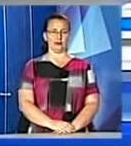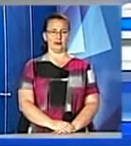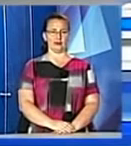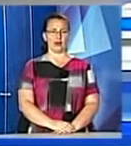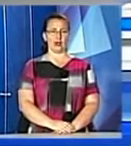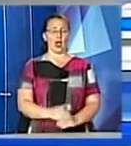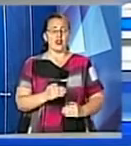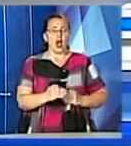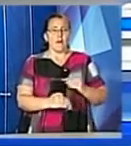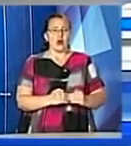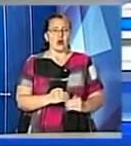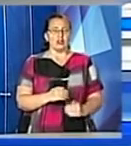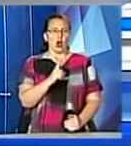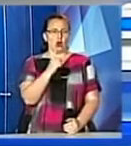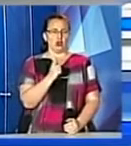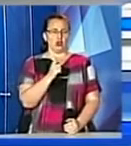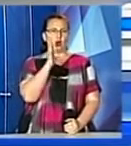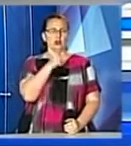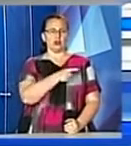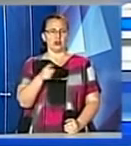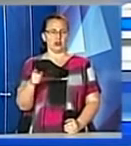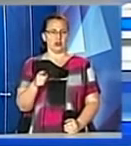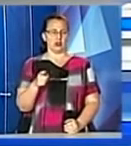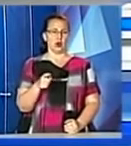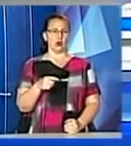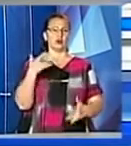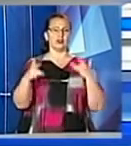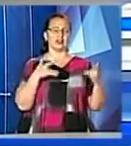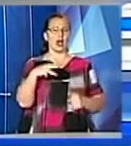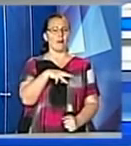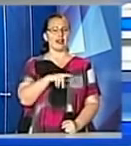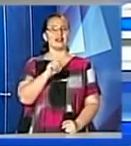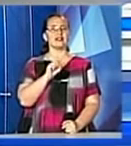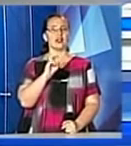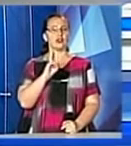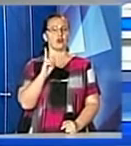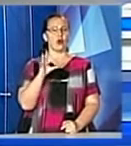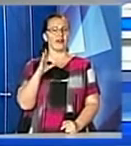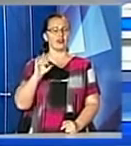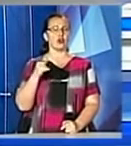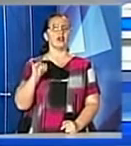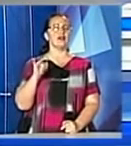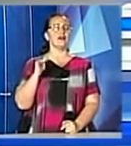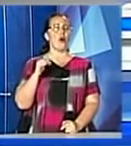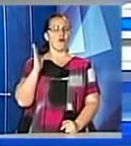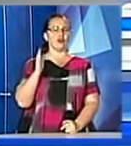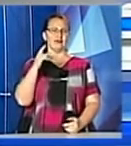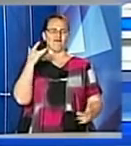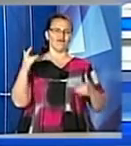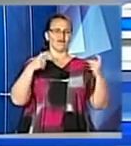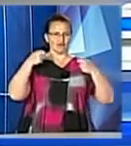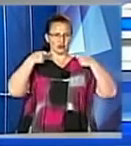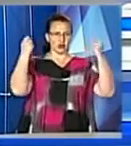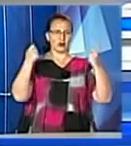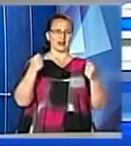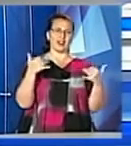На порозі сотого сезону. В жовтні театр імені Марії Зеньковецької святкуватиме ювілей. Дивуватимуть глядачів новими